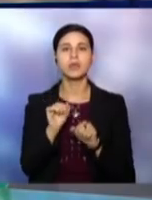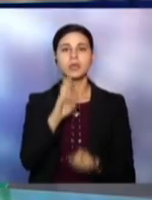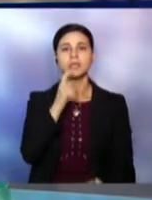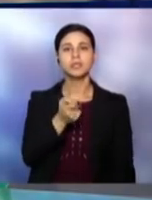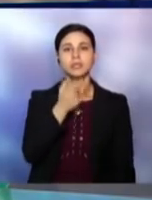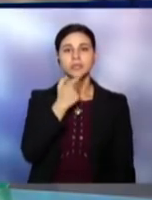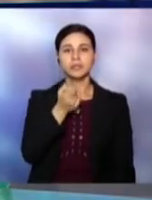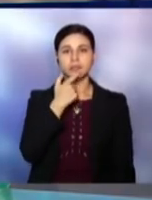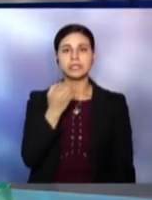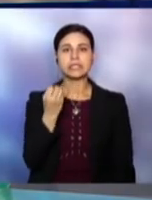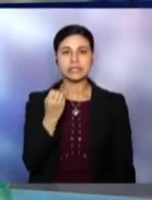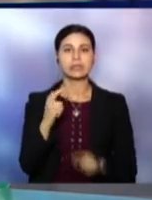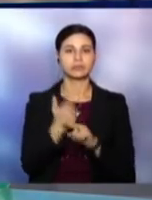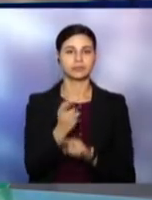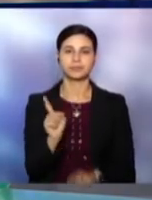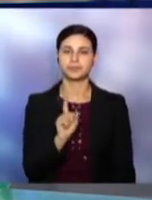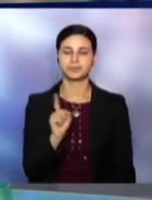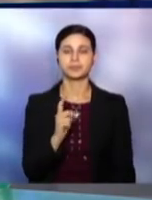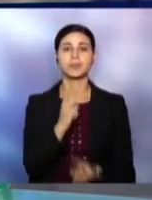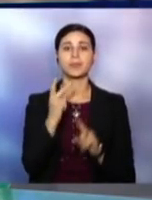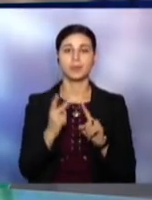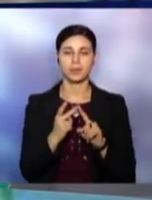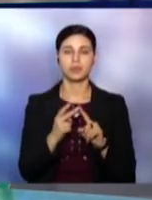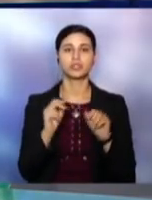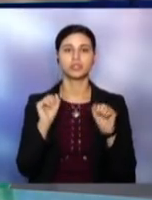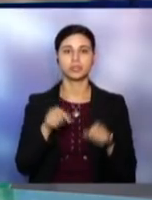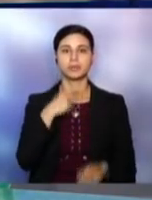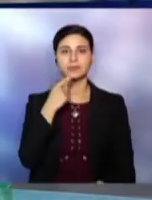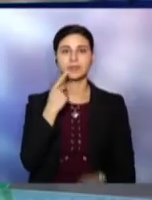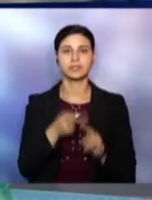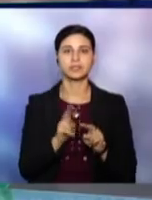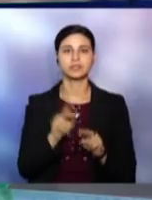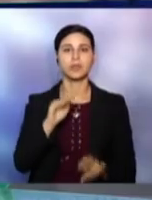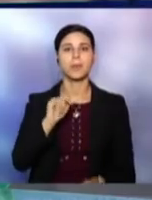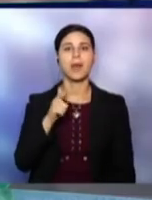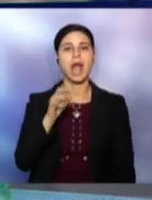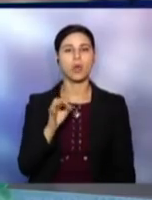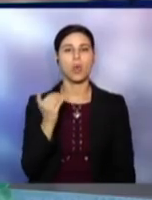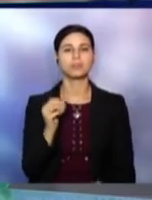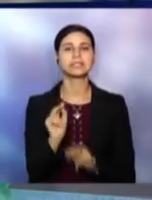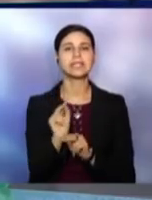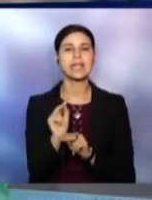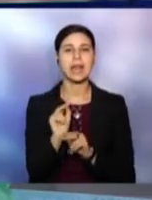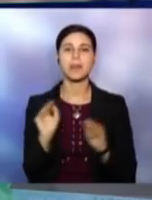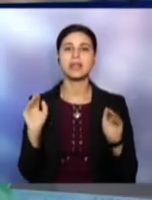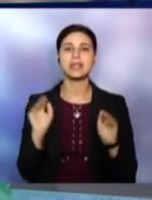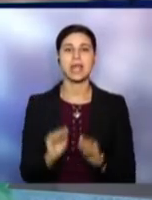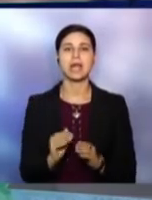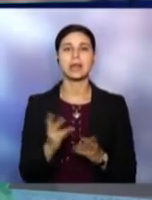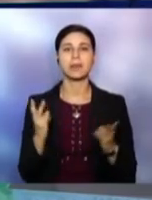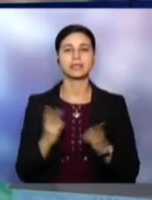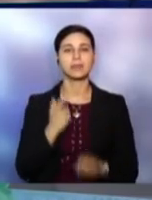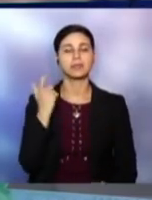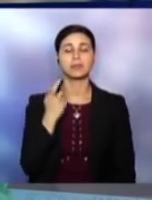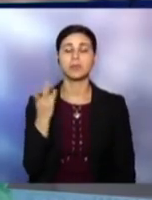ვთქვათ მიღება დაგჭირდებათ. მეორე, შეიძლება ვთქვათ ის, რომ ფაგოთერაპიას ნაკლებად იყენებენ და